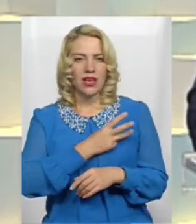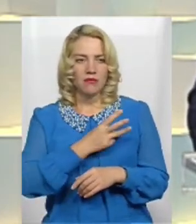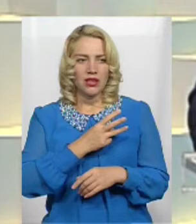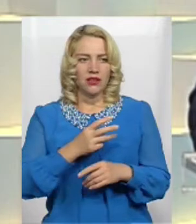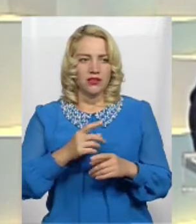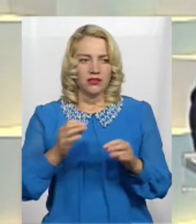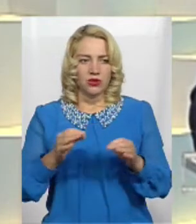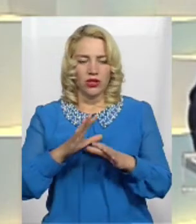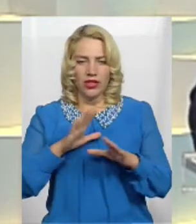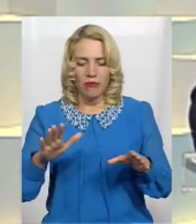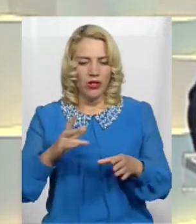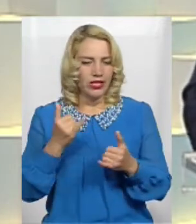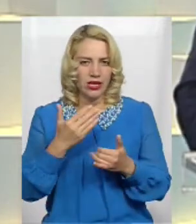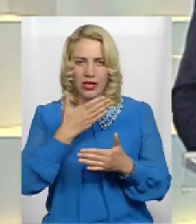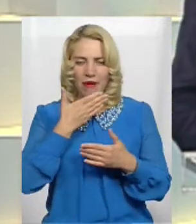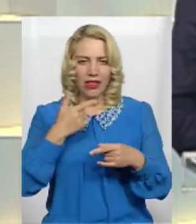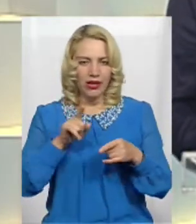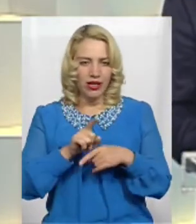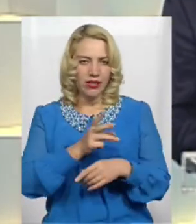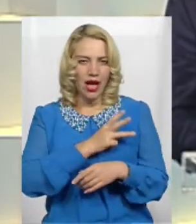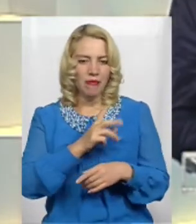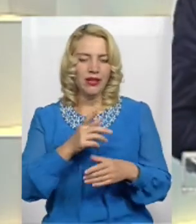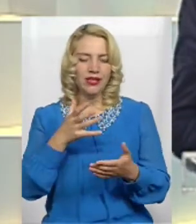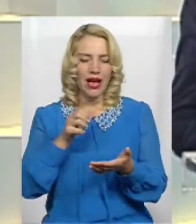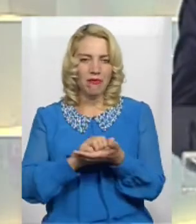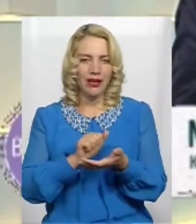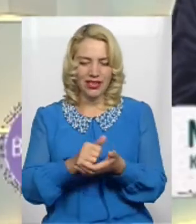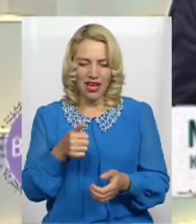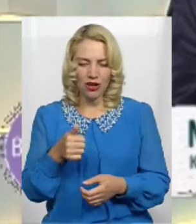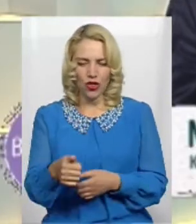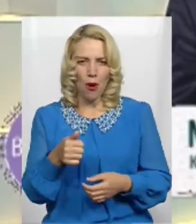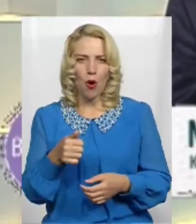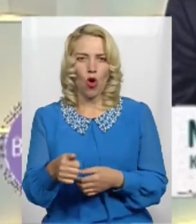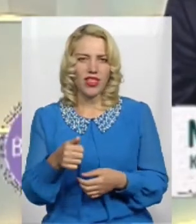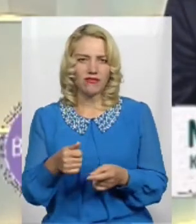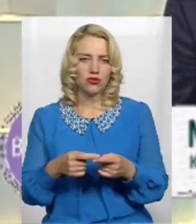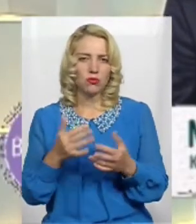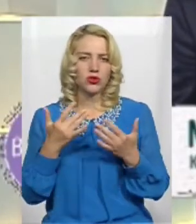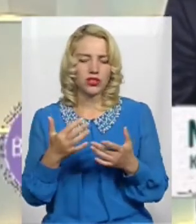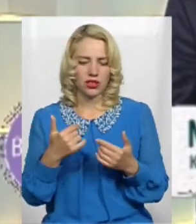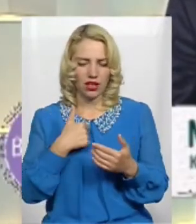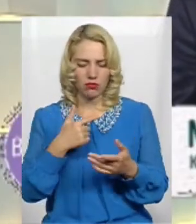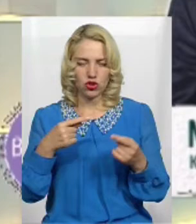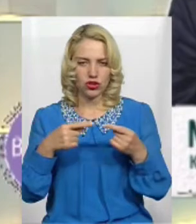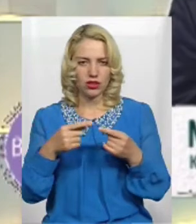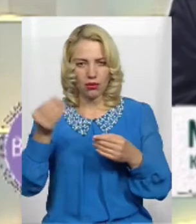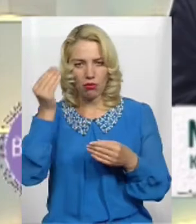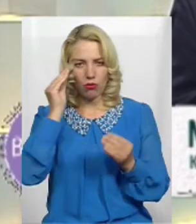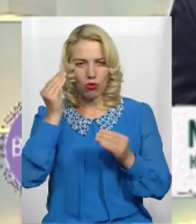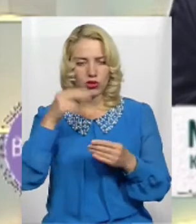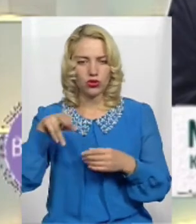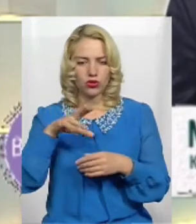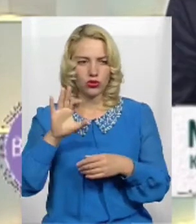було, і зараз в мене не є намірів займатися кнопкодавством, оскільки я маю чіткі позиції і погляди як на